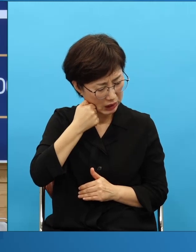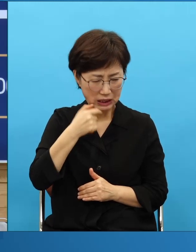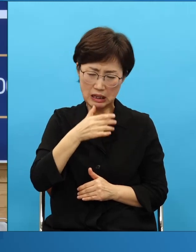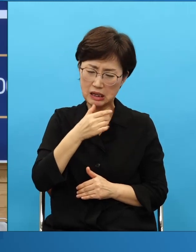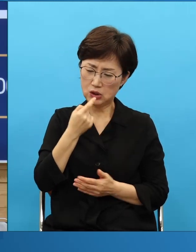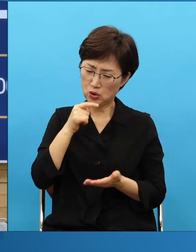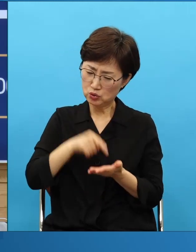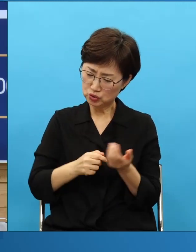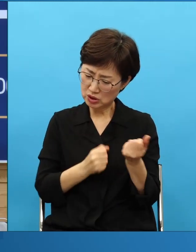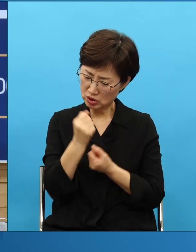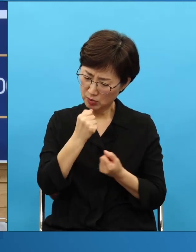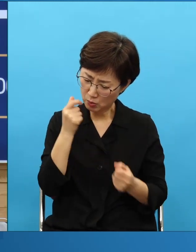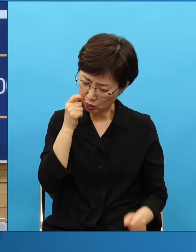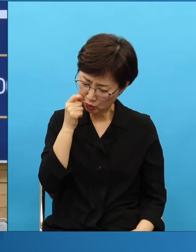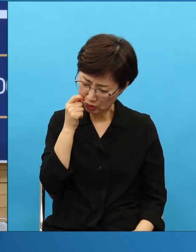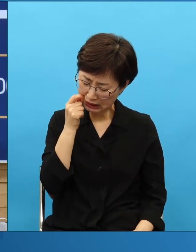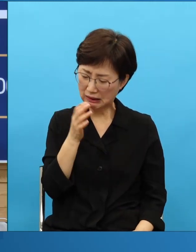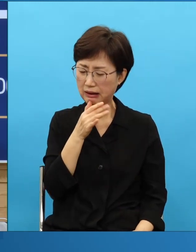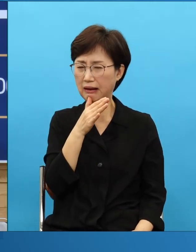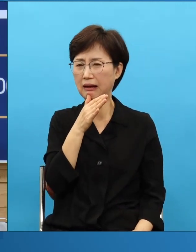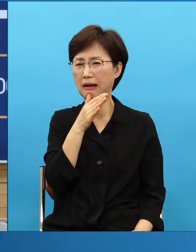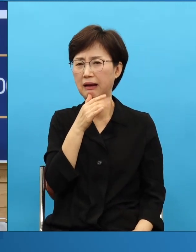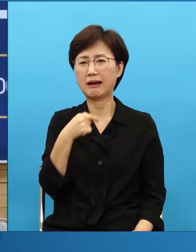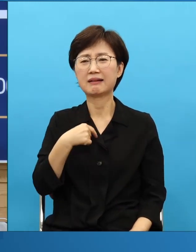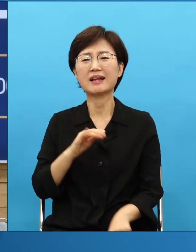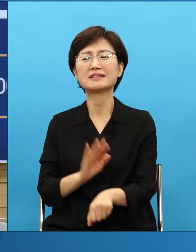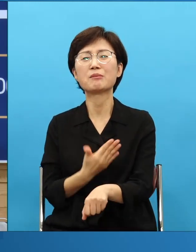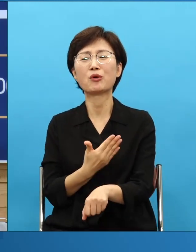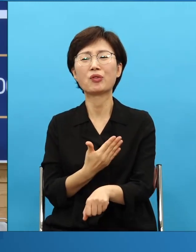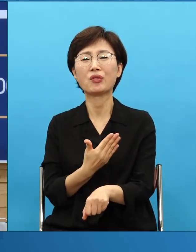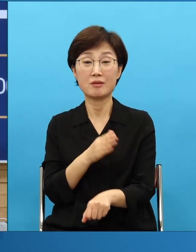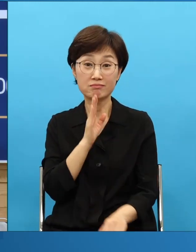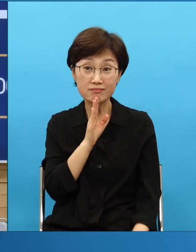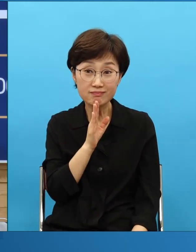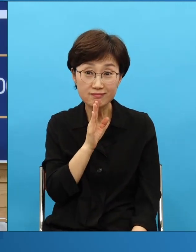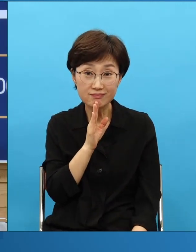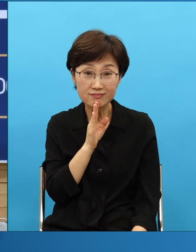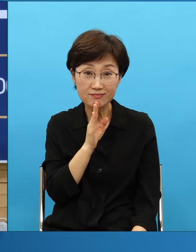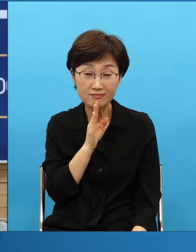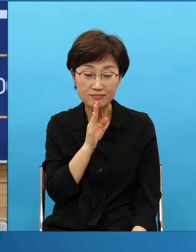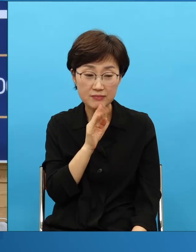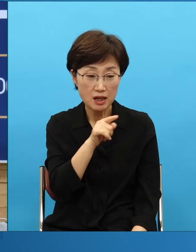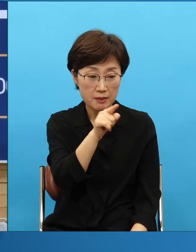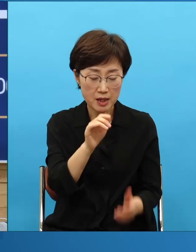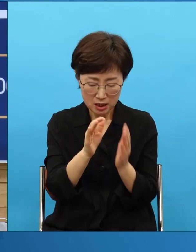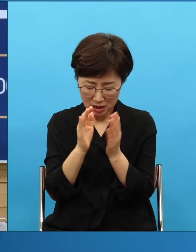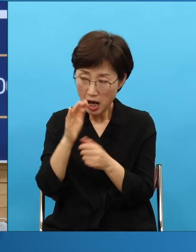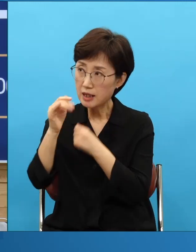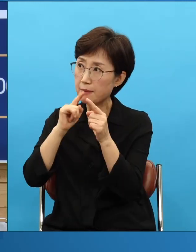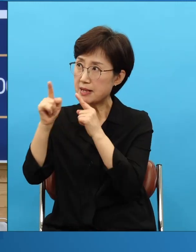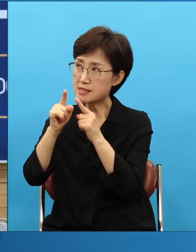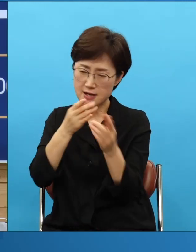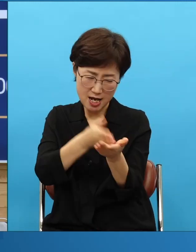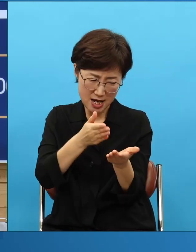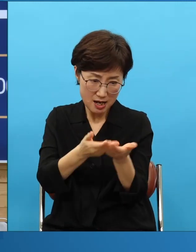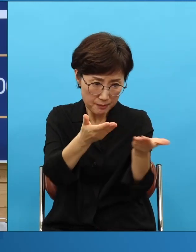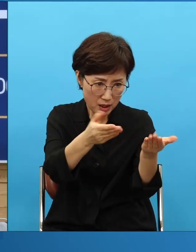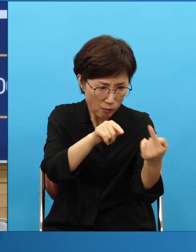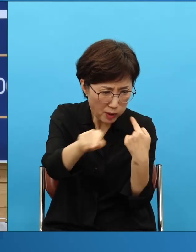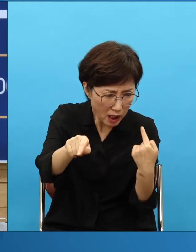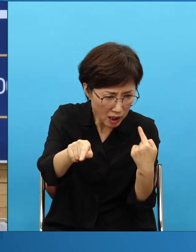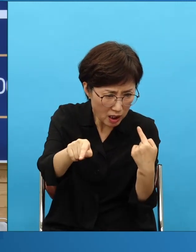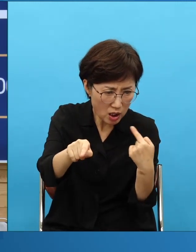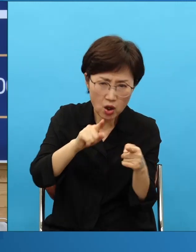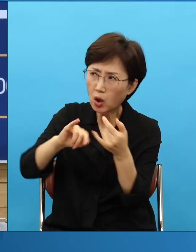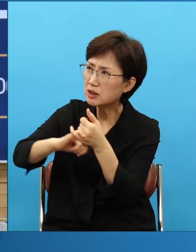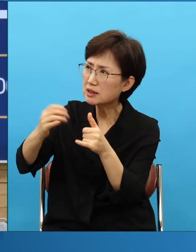That's my fault. 아니 성도님들이 말씀 붙잡고 응답을 받아야 되는데 못 받으면 그 제 잘못이잖아요. You know, the church believers, they have to hold on to God's word and